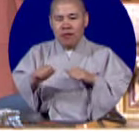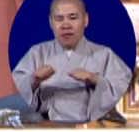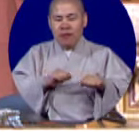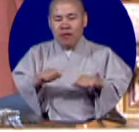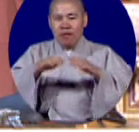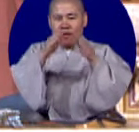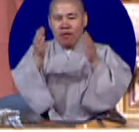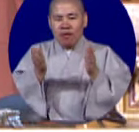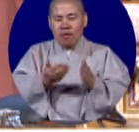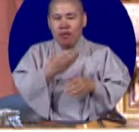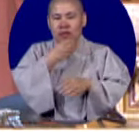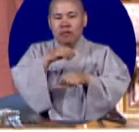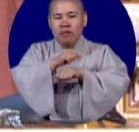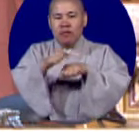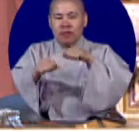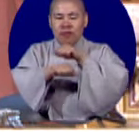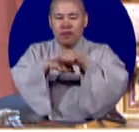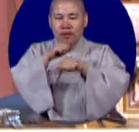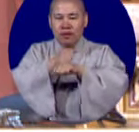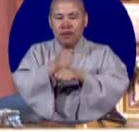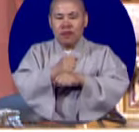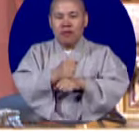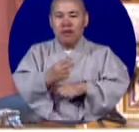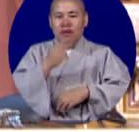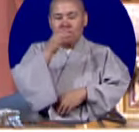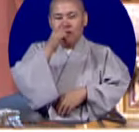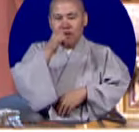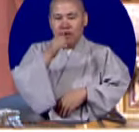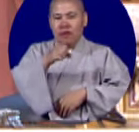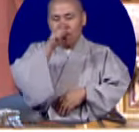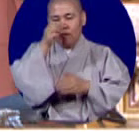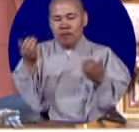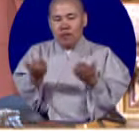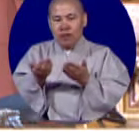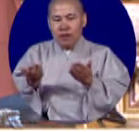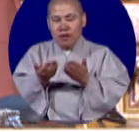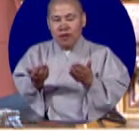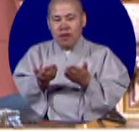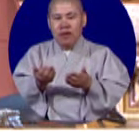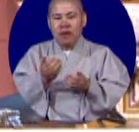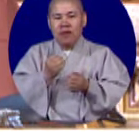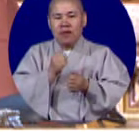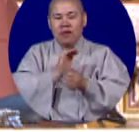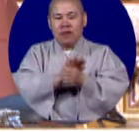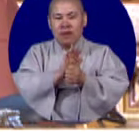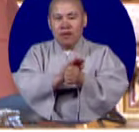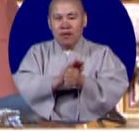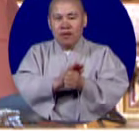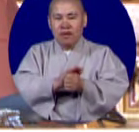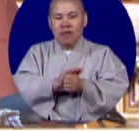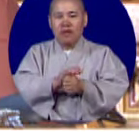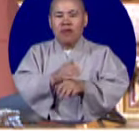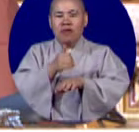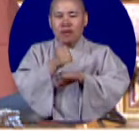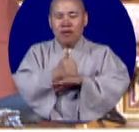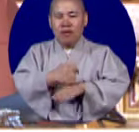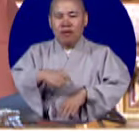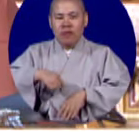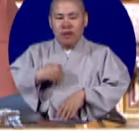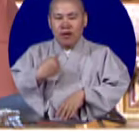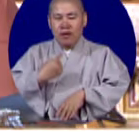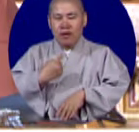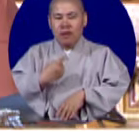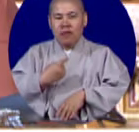온갖 공덕을 다 지어서 중생들에게 좋은 일을 다 하는 게 그게 자기를 이롭게 하는 거라는 걸 철저히 알게 돼요.